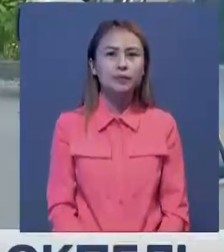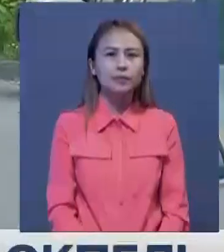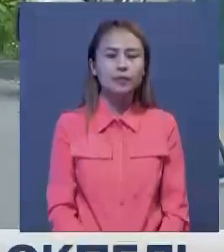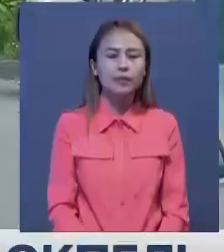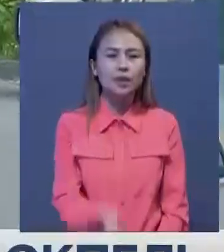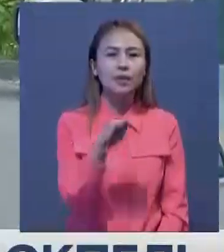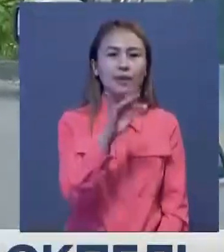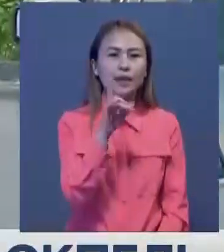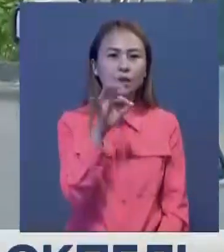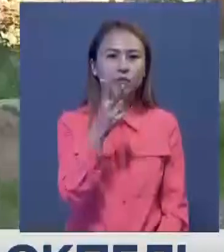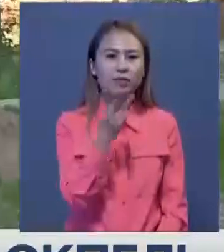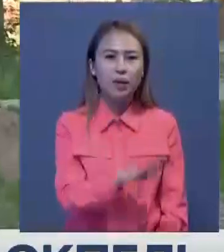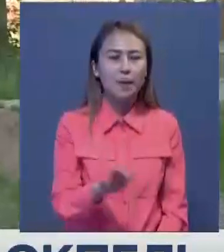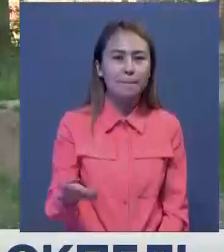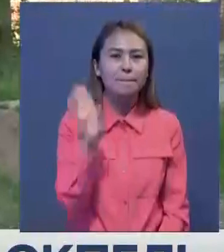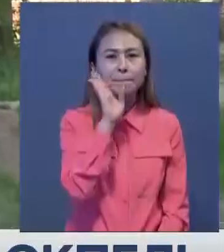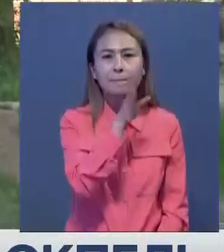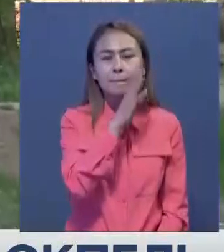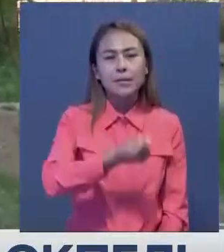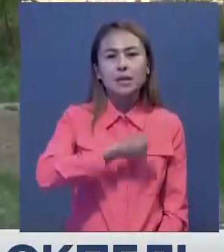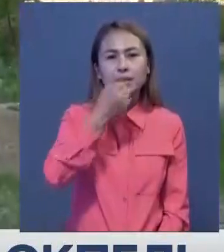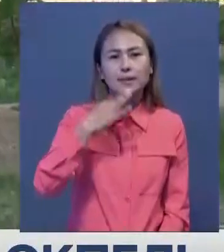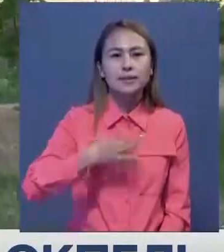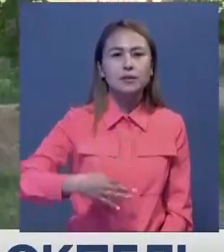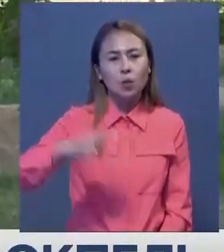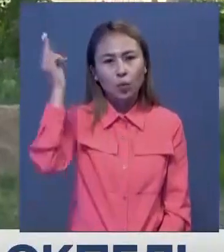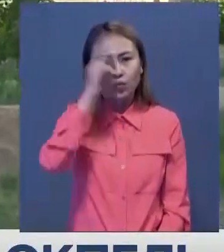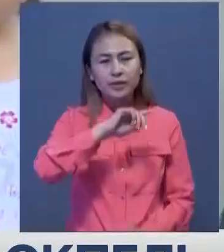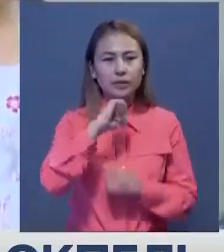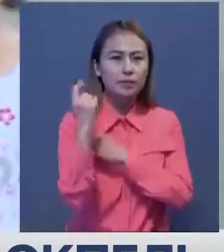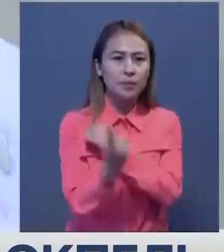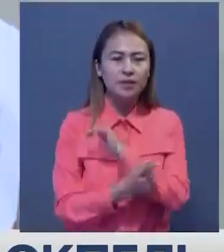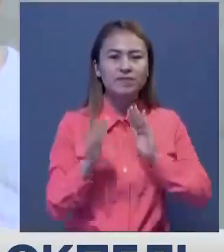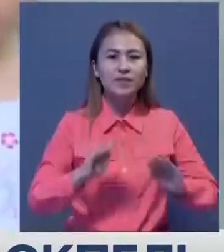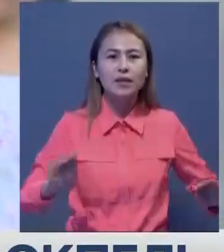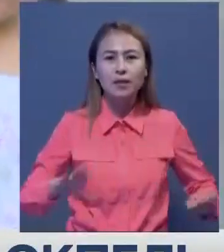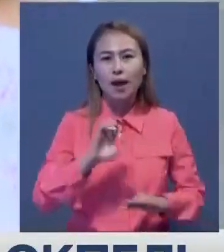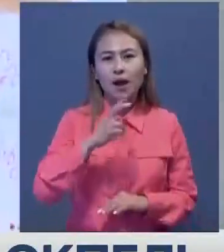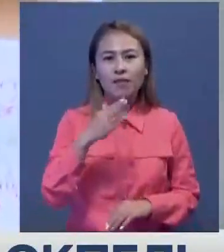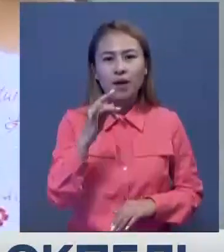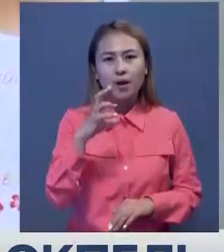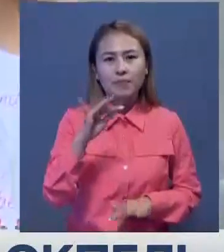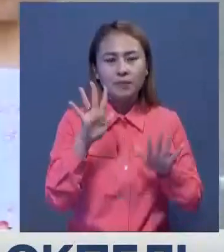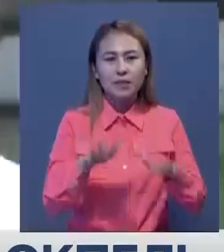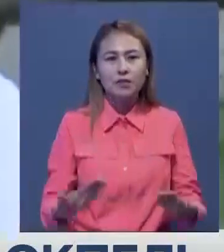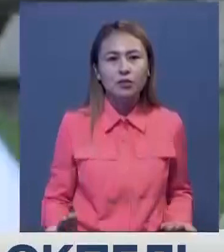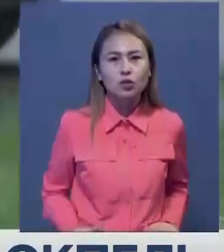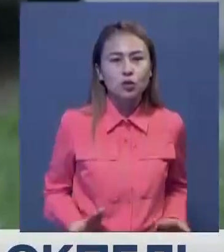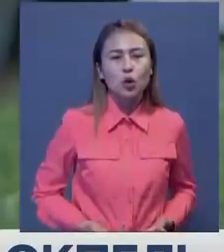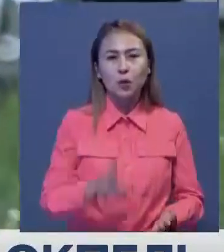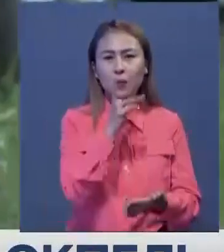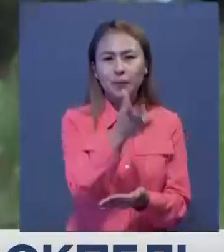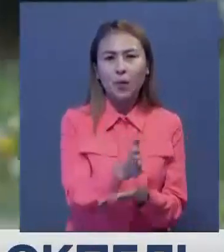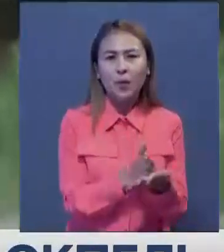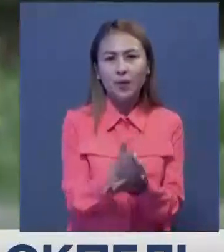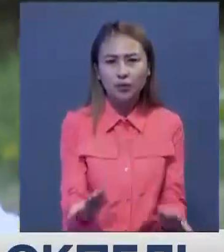Назира Адрасова екі баланың анасы. Үлкені оқушы, кенжесі балабақшаға барады. Әл-Фараби екі тұрғын үй кешенінде 3 жылдан бері